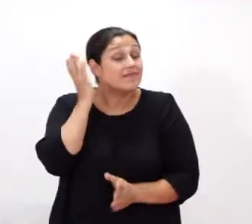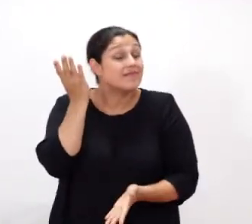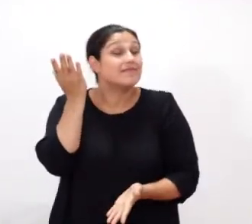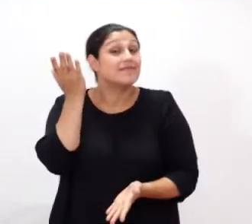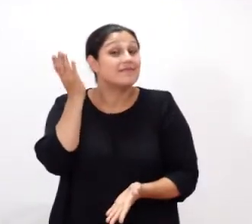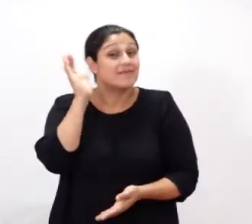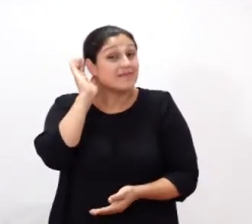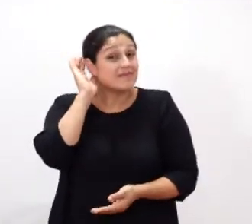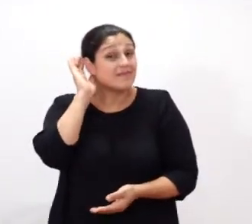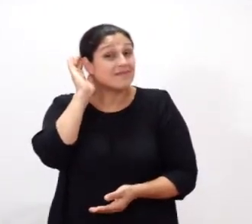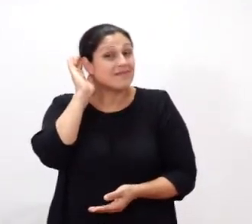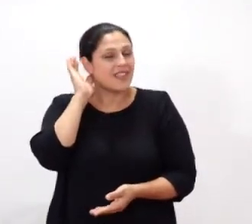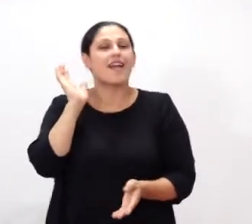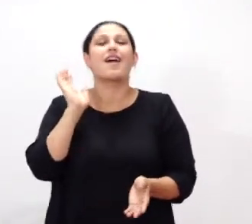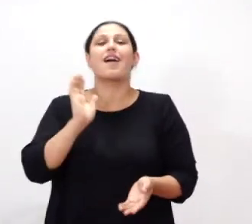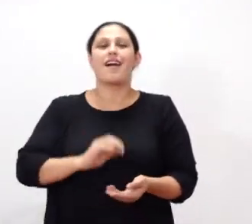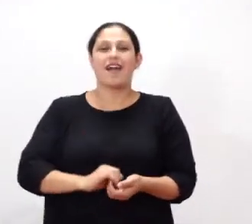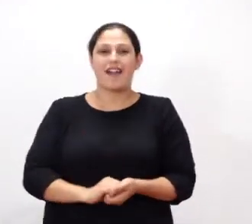لبای؟